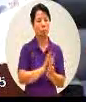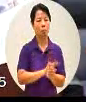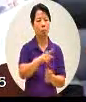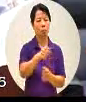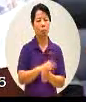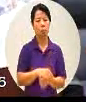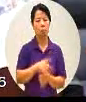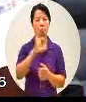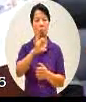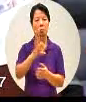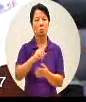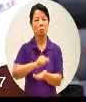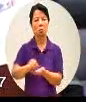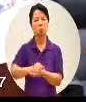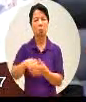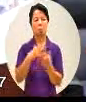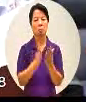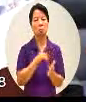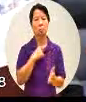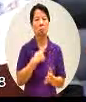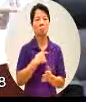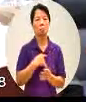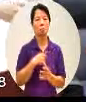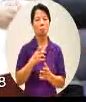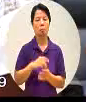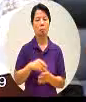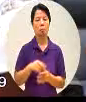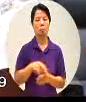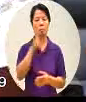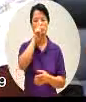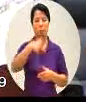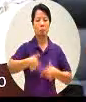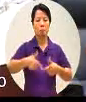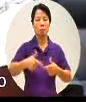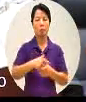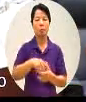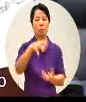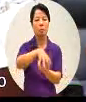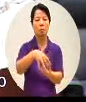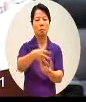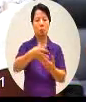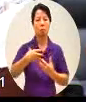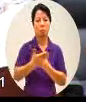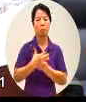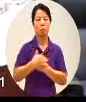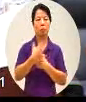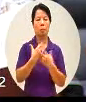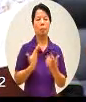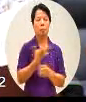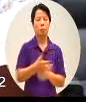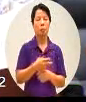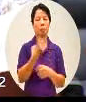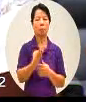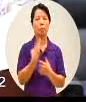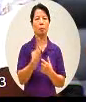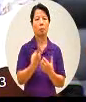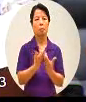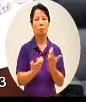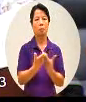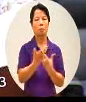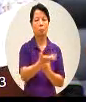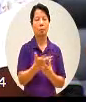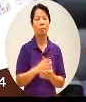便所，你给他倒粪扫，你每天中午来这里帮我拿便当，我给你两分，会不会有这种情